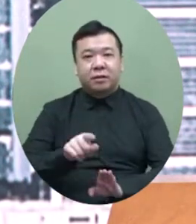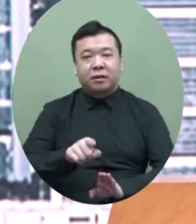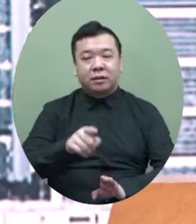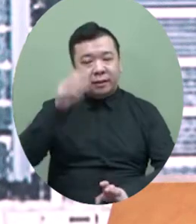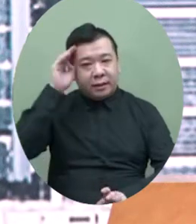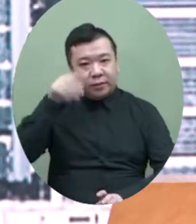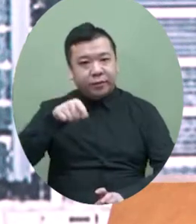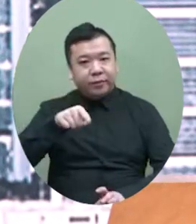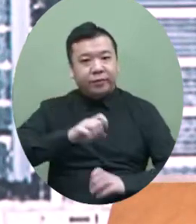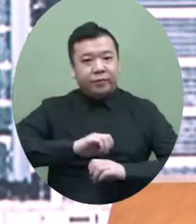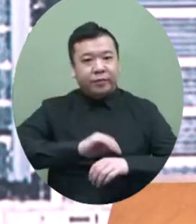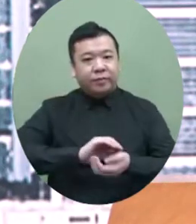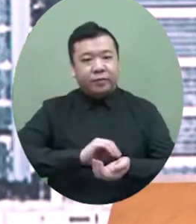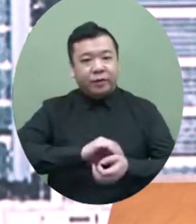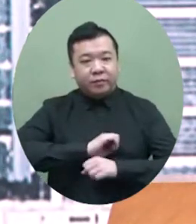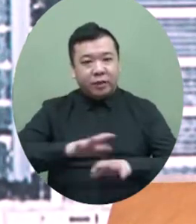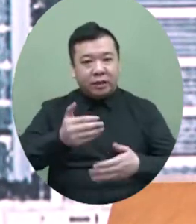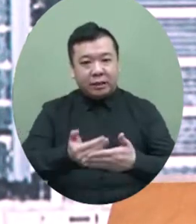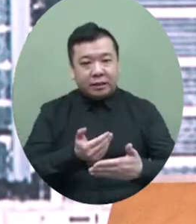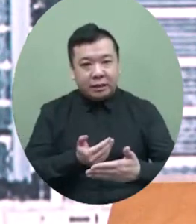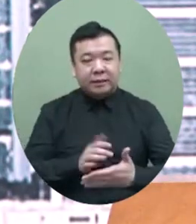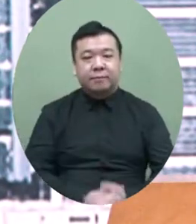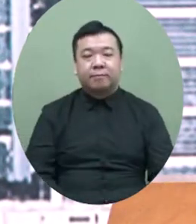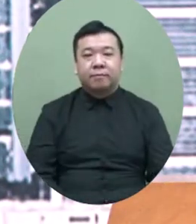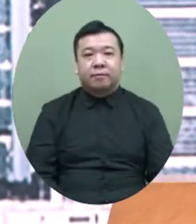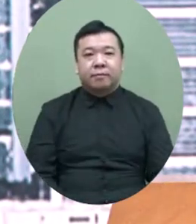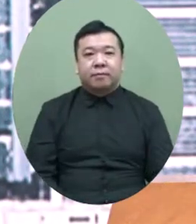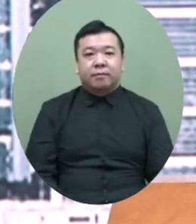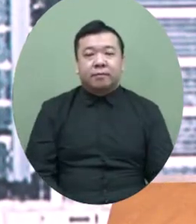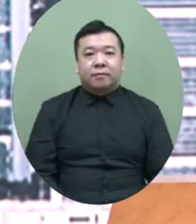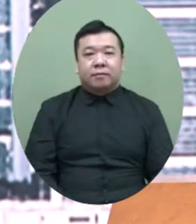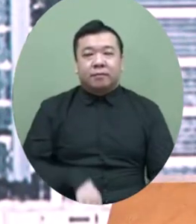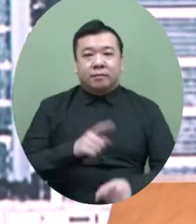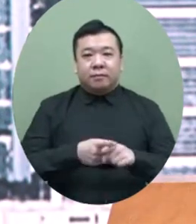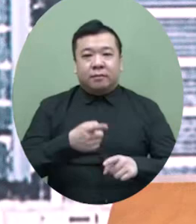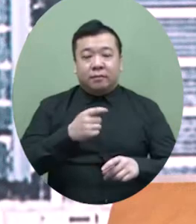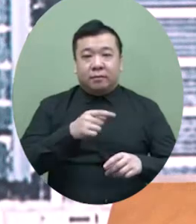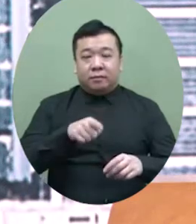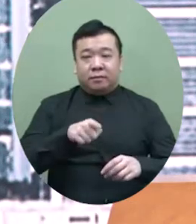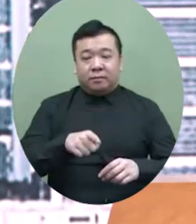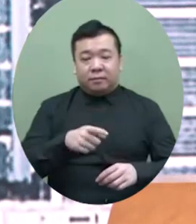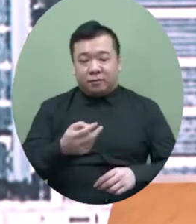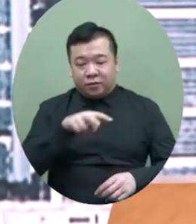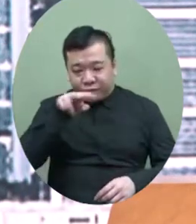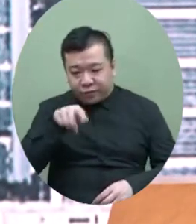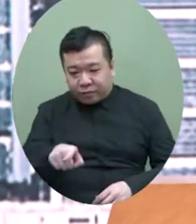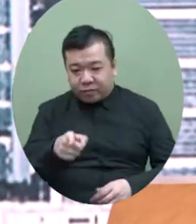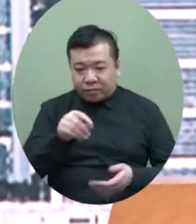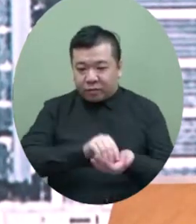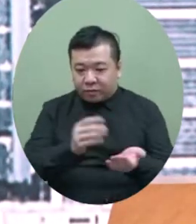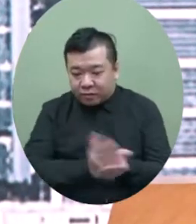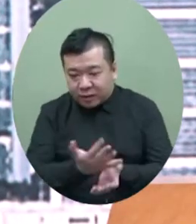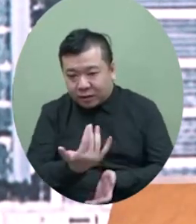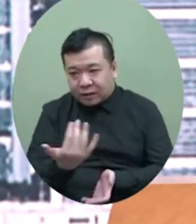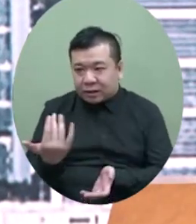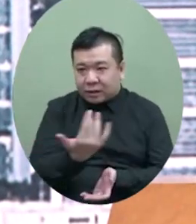走喺傳播感染之前。咁所以唔能夠單單以我哋做咗一個行動，揾出幾多個確診個案嚟